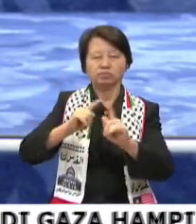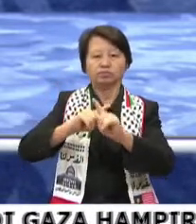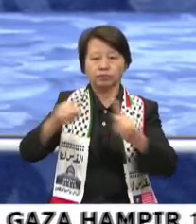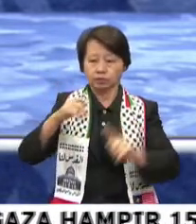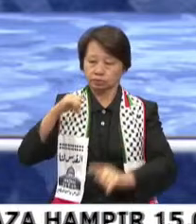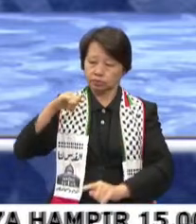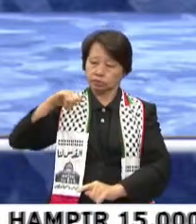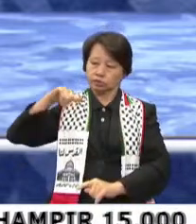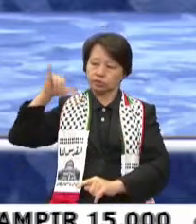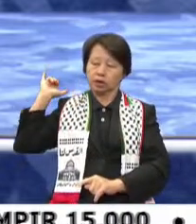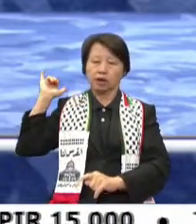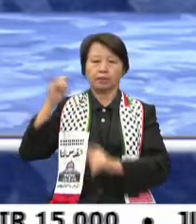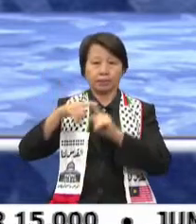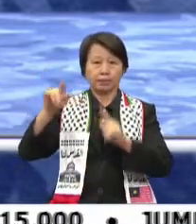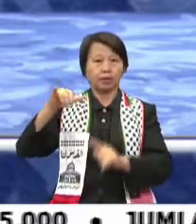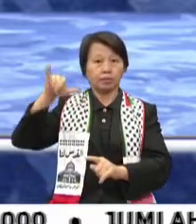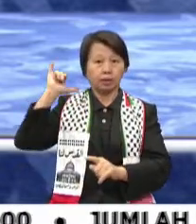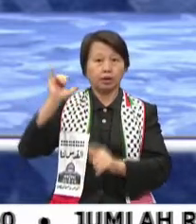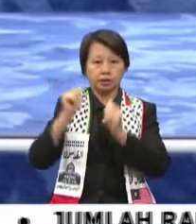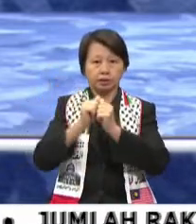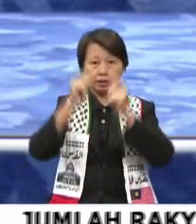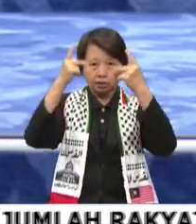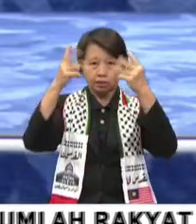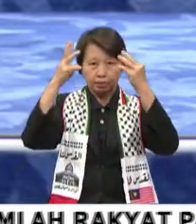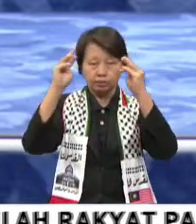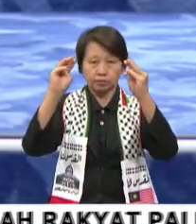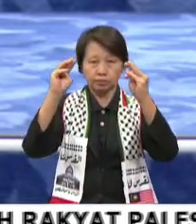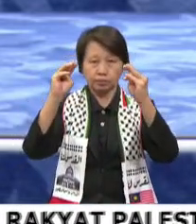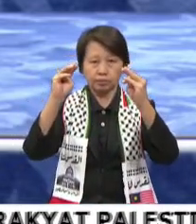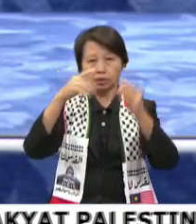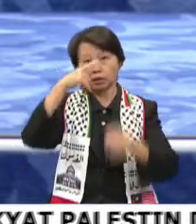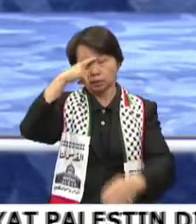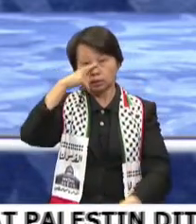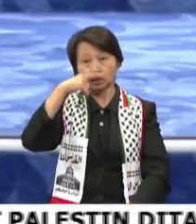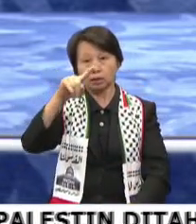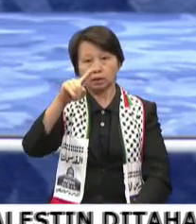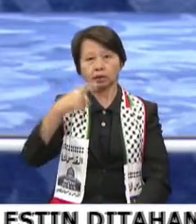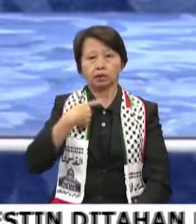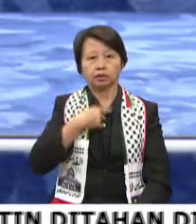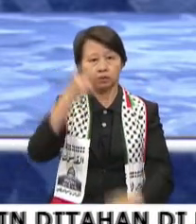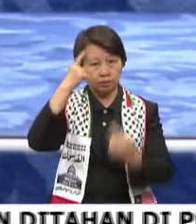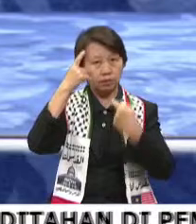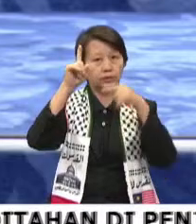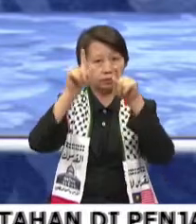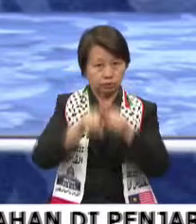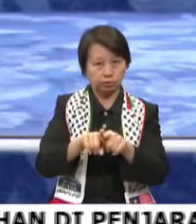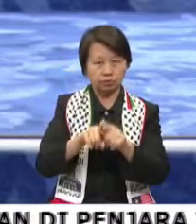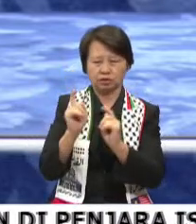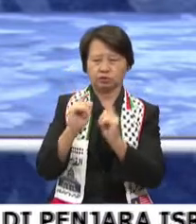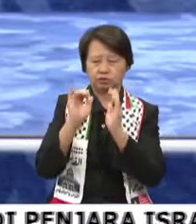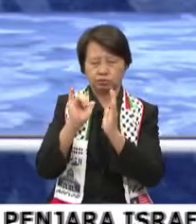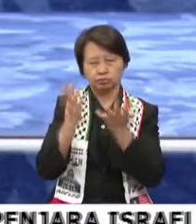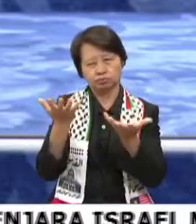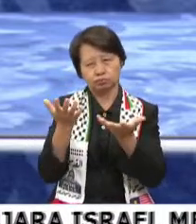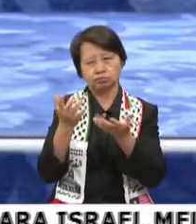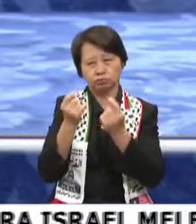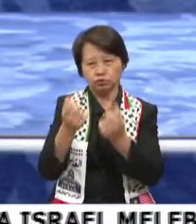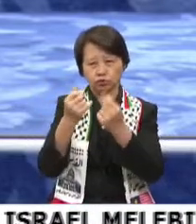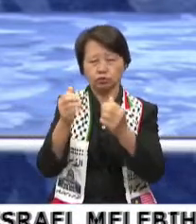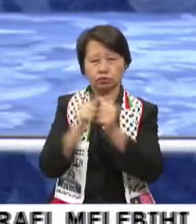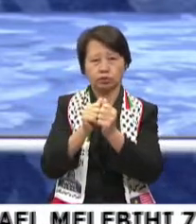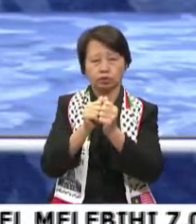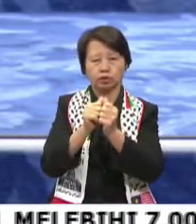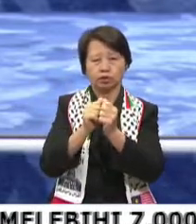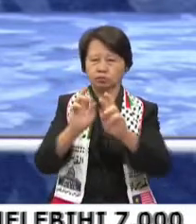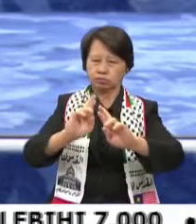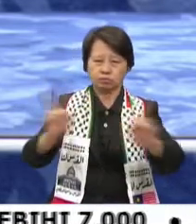semalam bila dengan Perdana Menteri Seta Thailand kita setuju supaya disegerakan bag pihak Malaysia